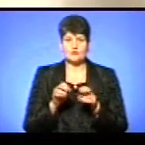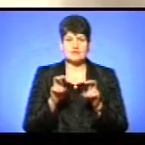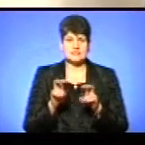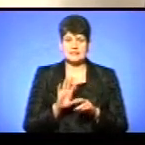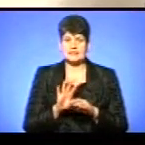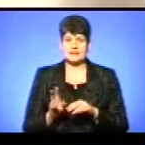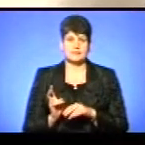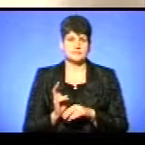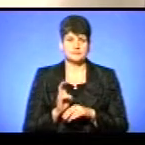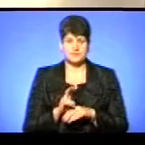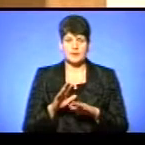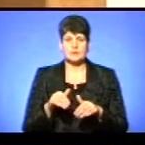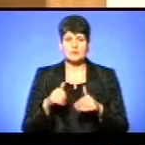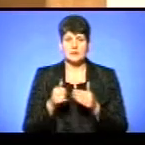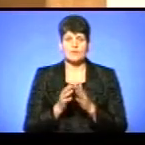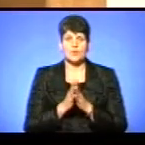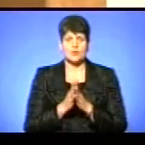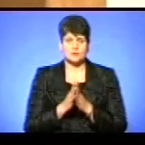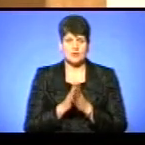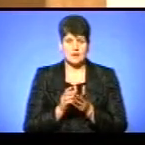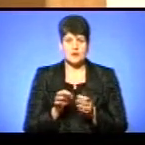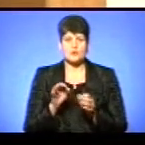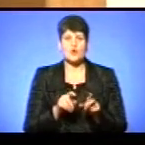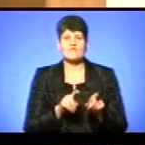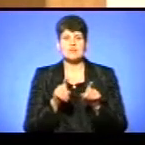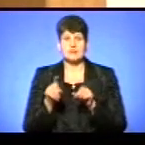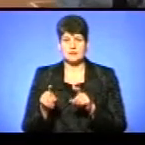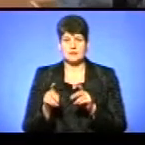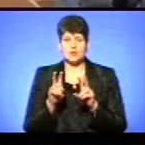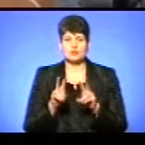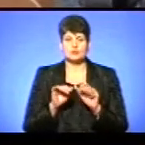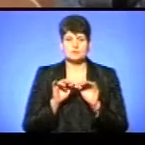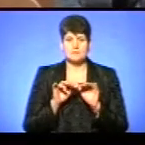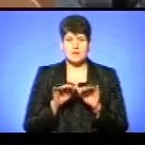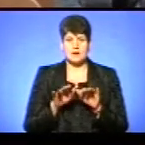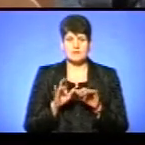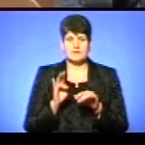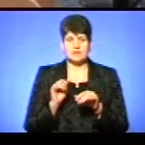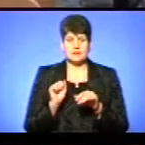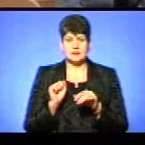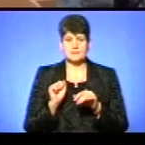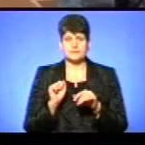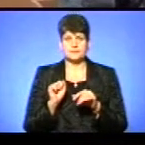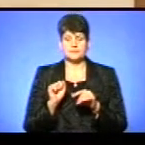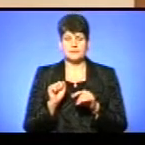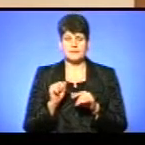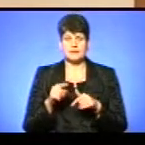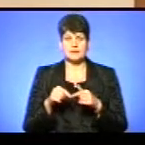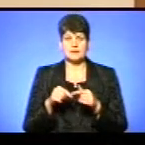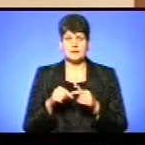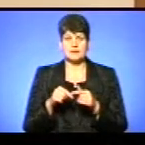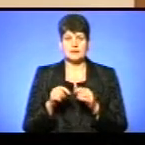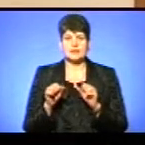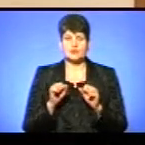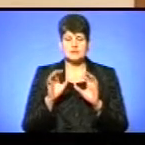не прибув, подав клопотання про відкладення розгляду справи наступного змісту.